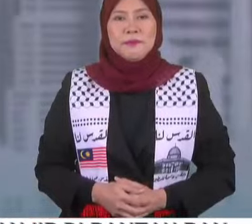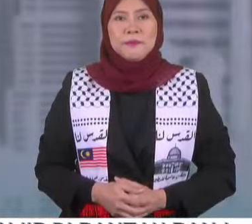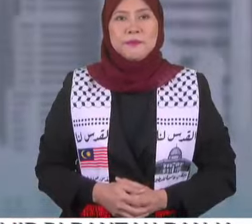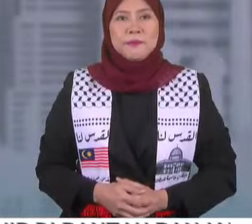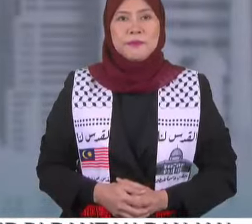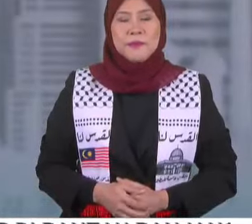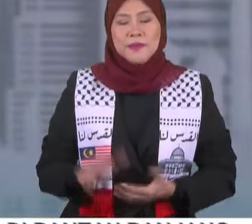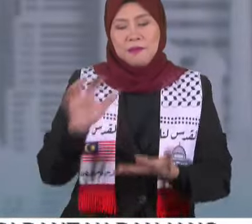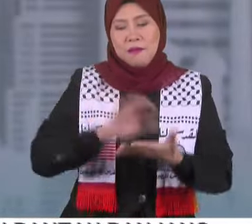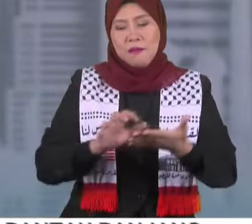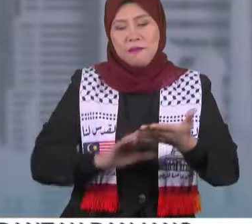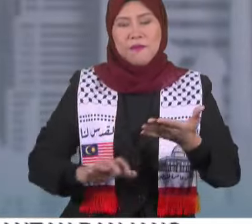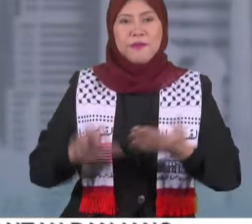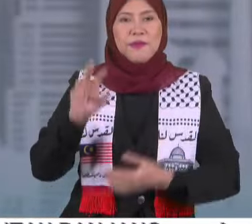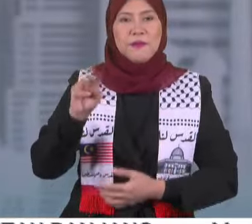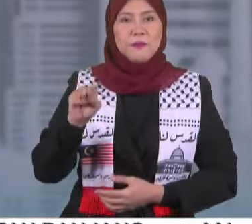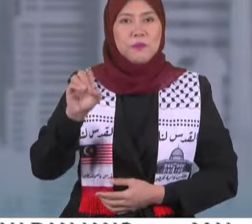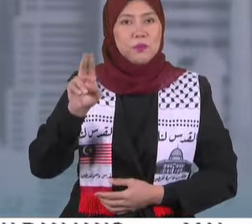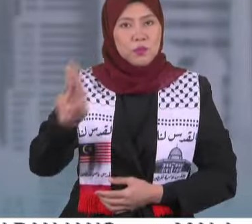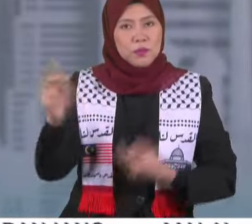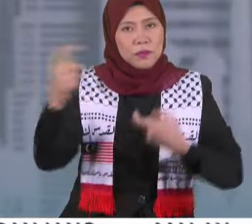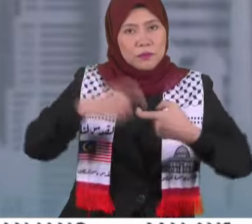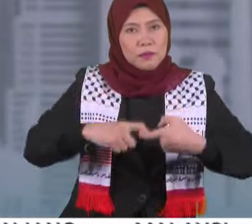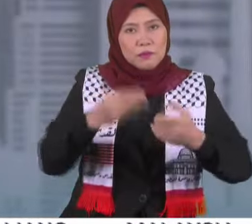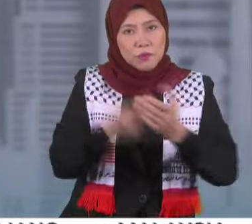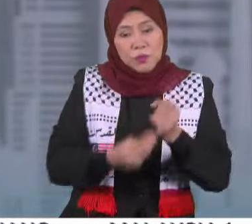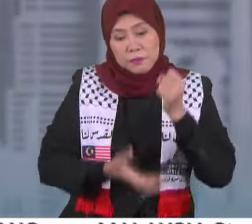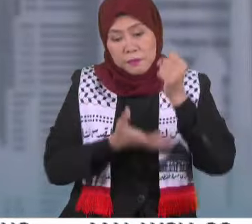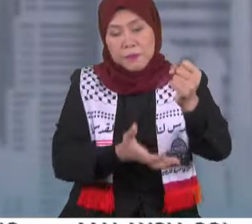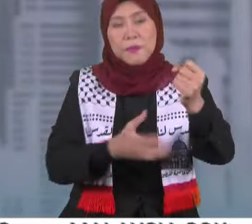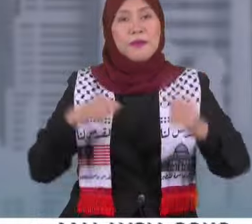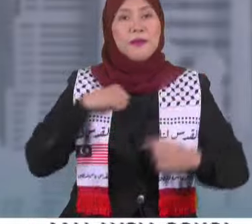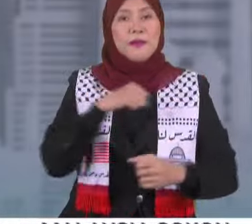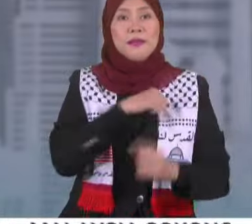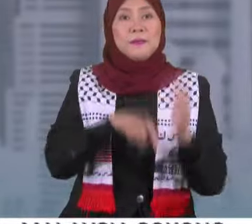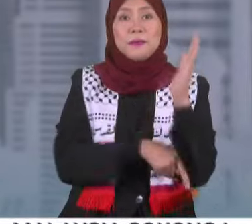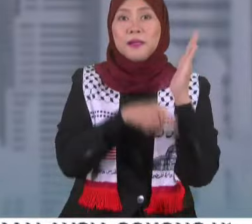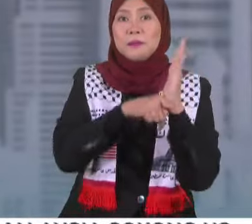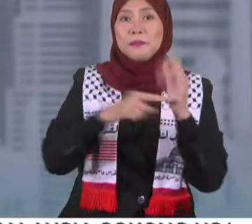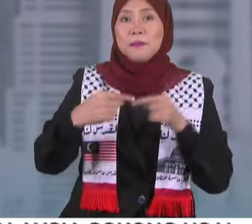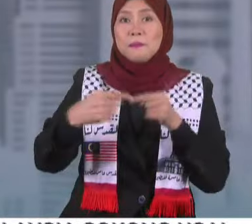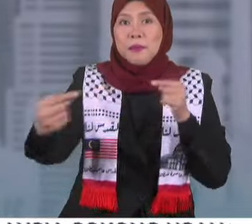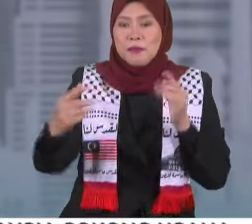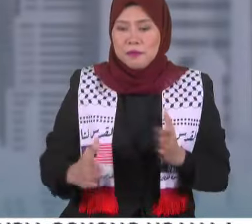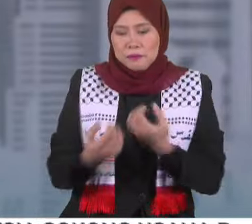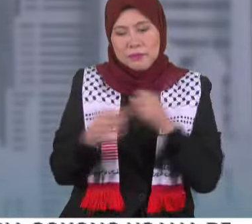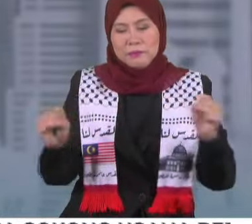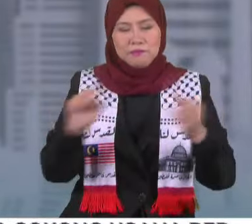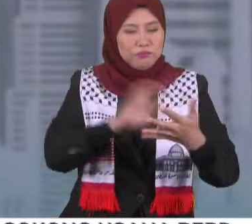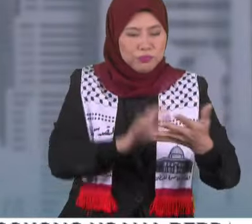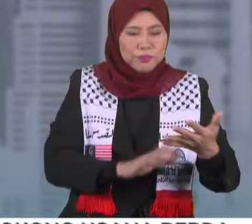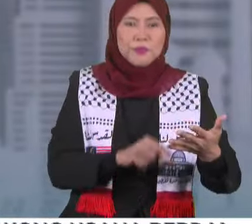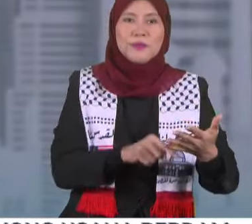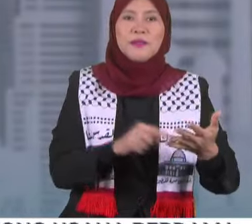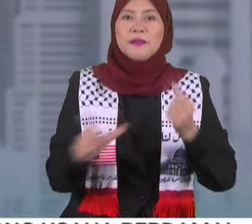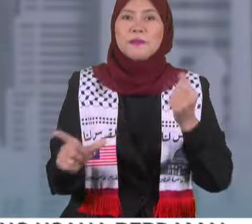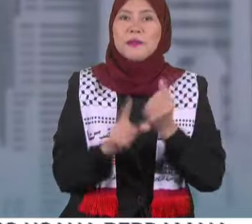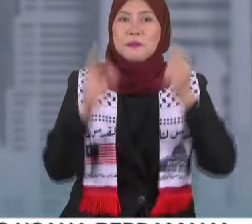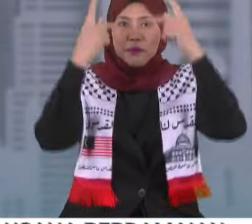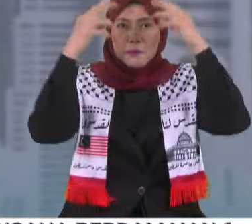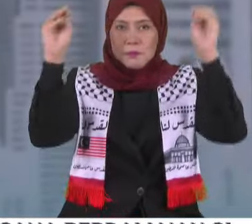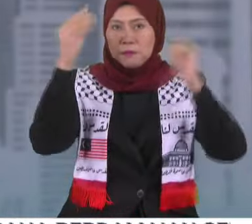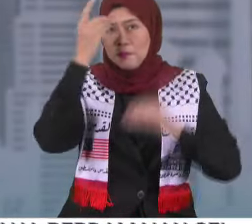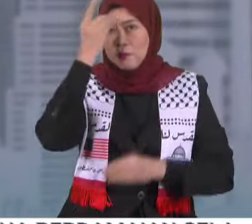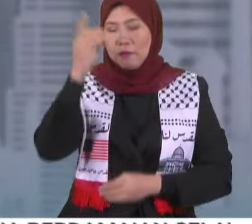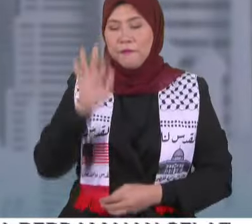Draft Memorandum Persefahaman MOU berkaitan peruntukan untuk Ahli Parlimen Pembangkang telah siap. Timbalan Perdana Menteri Datuk Seri Fadila